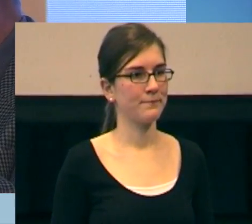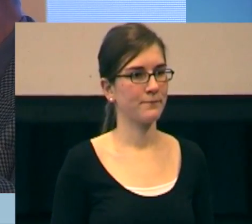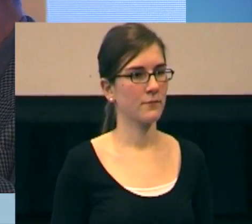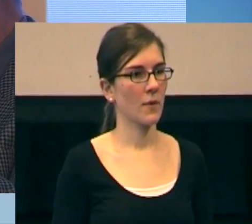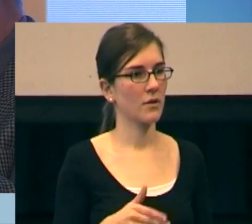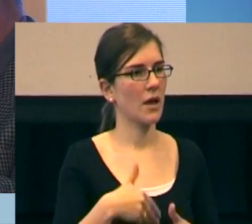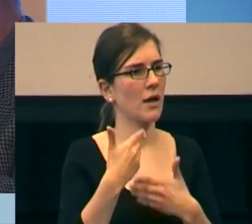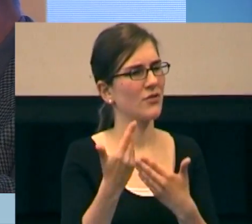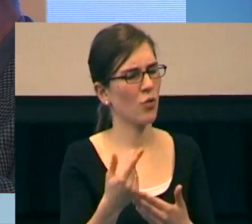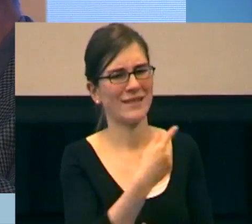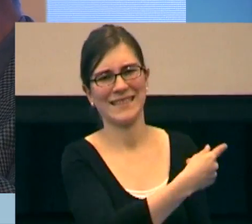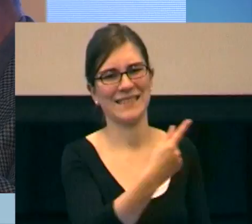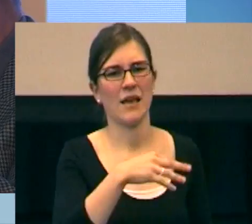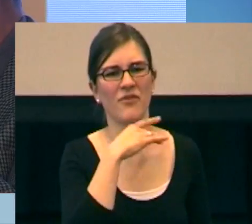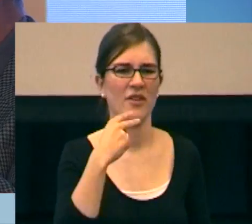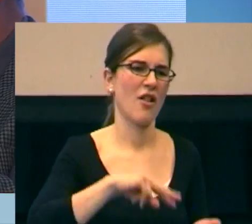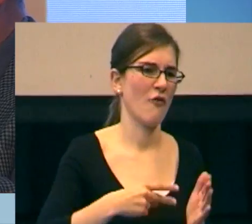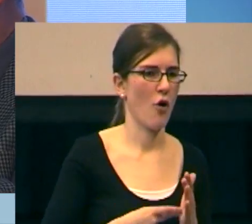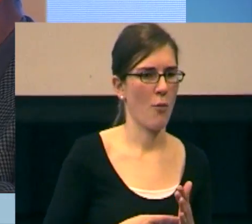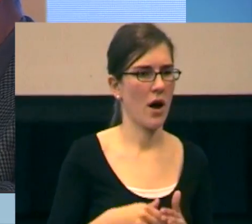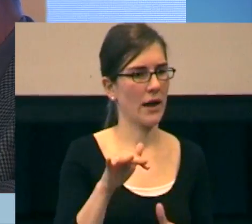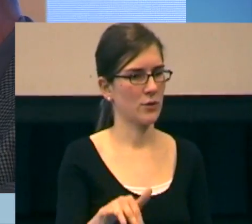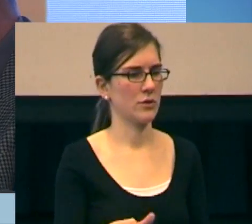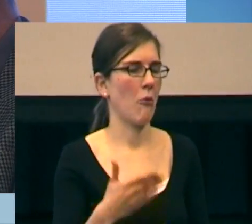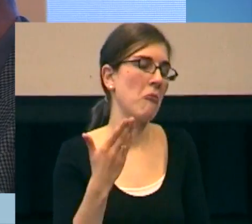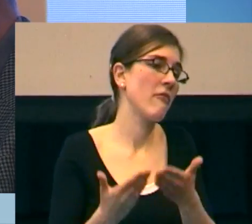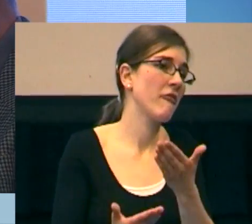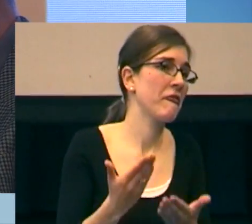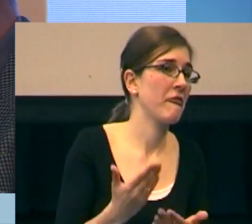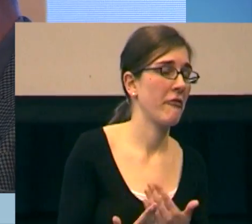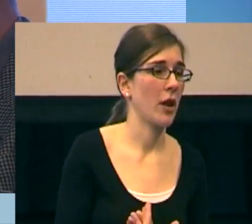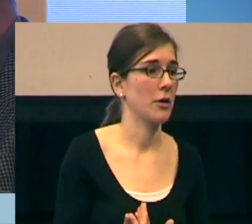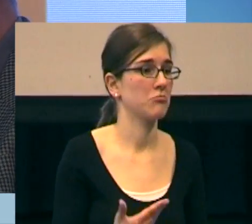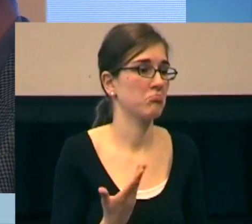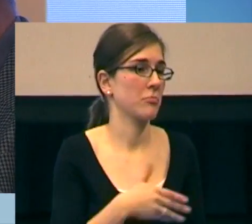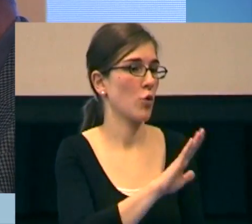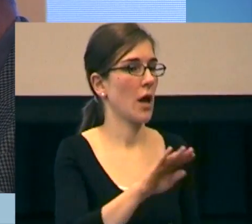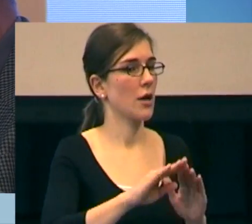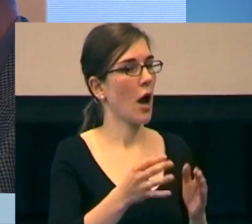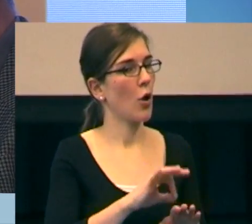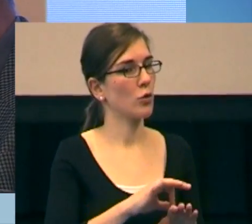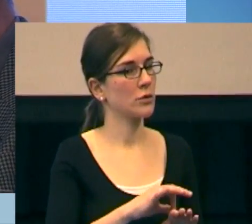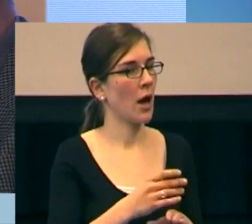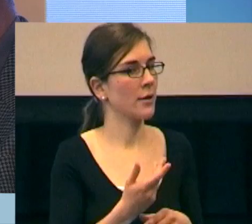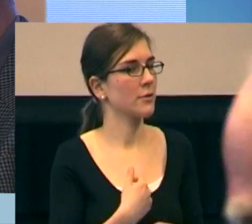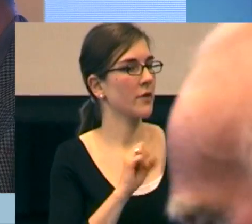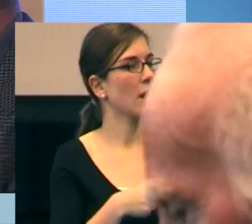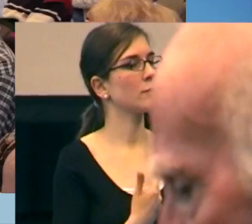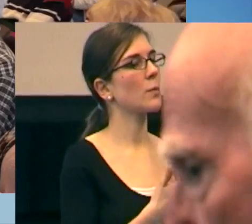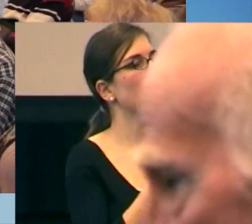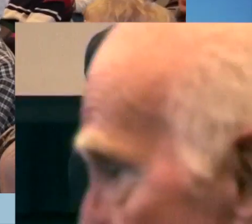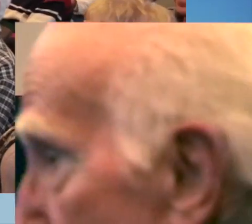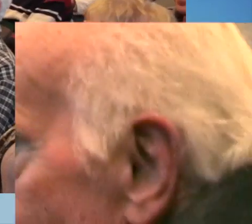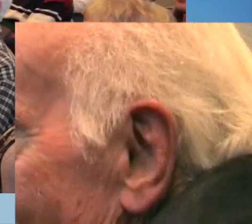sind Sie so gut präpariert dass Sie vielleicht sogar Ihren Hausarzt oder Facharzt manchmal in Verlegenheit bringen könnten